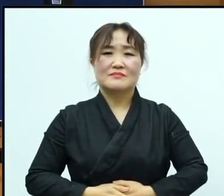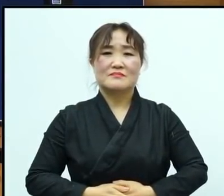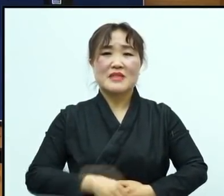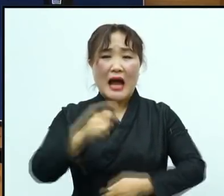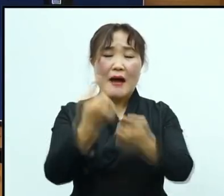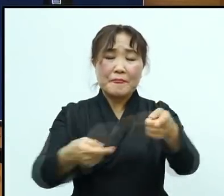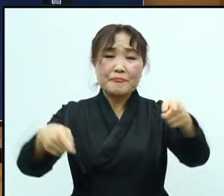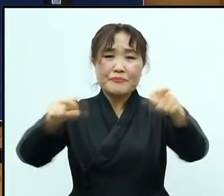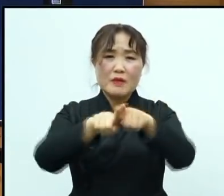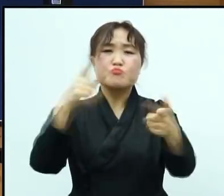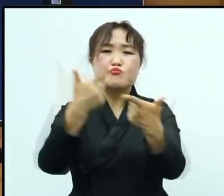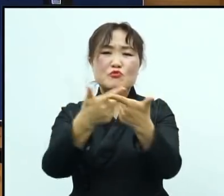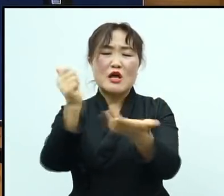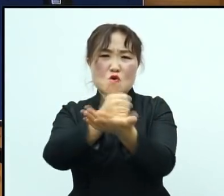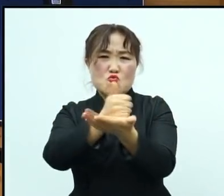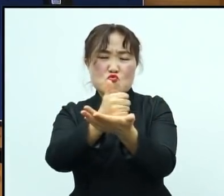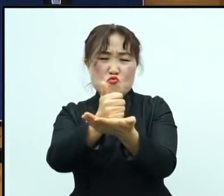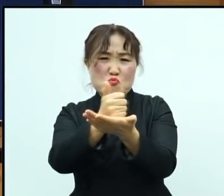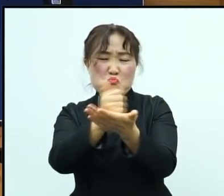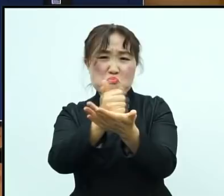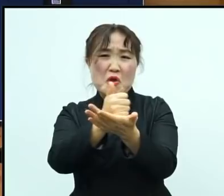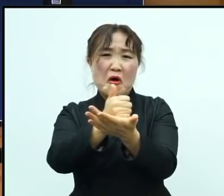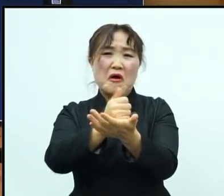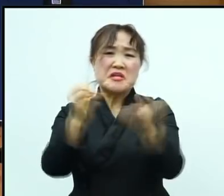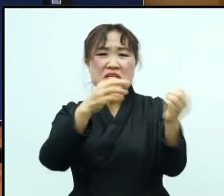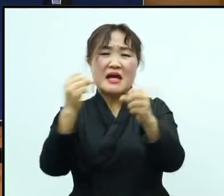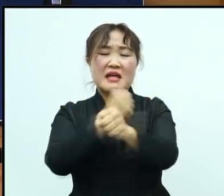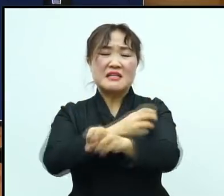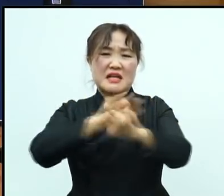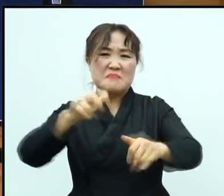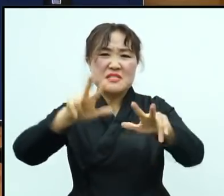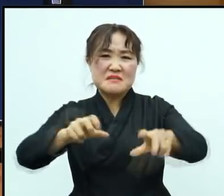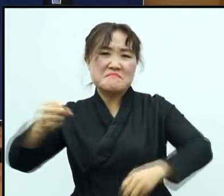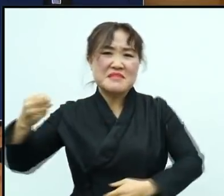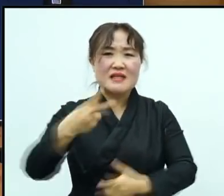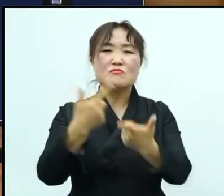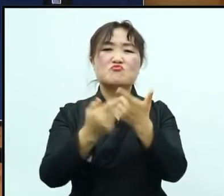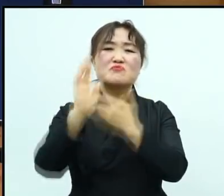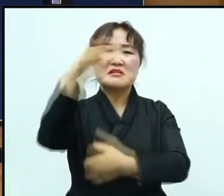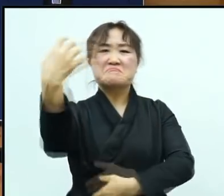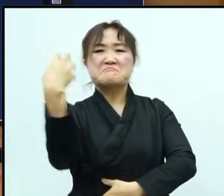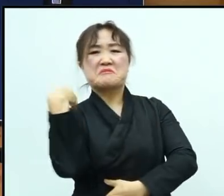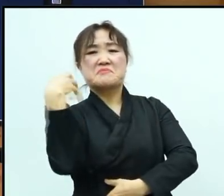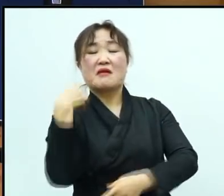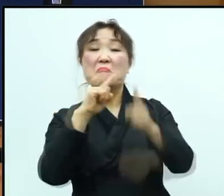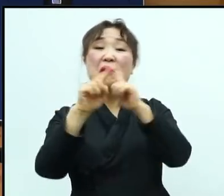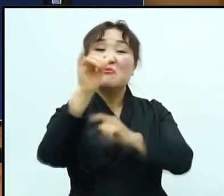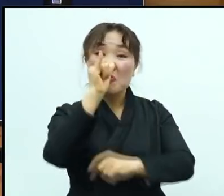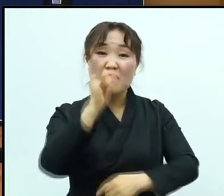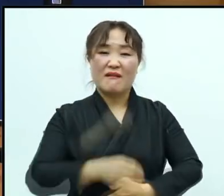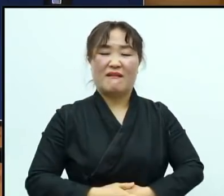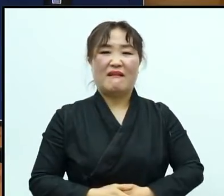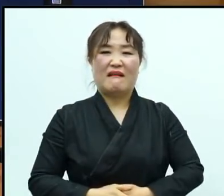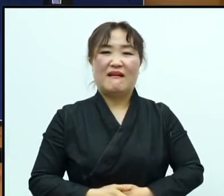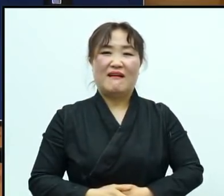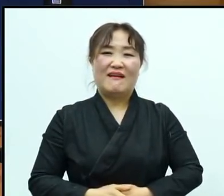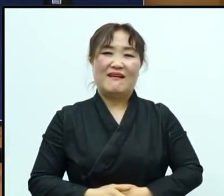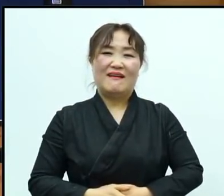그들과 함께 부산의 운명을 흥정했던 사람들이 이제 다시 부산시의 미래를 책임지겠다고 합니다.